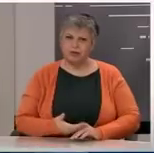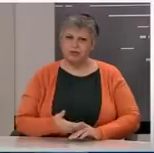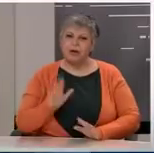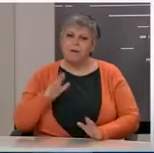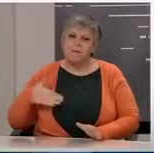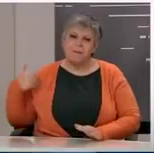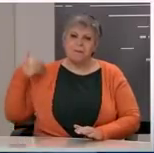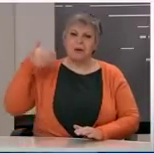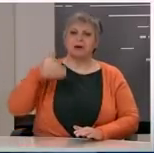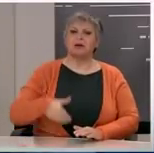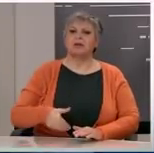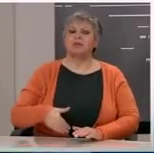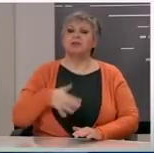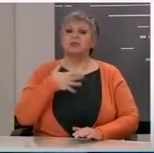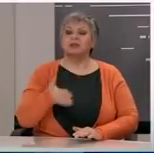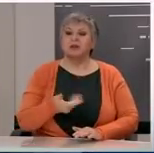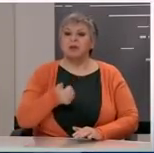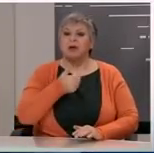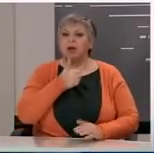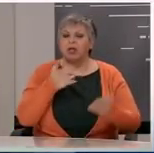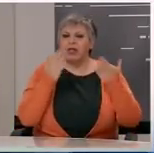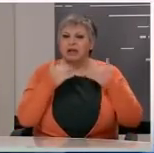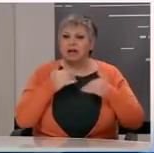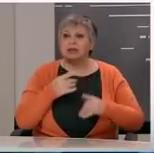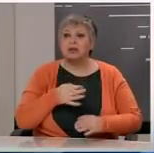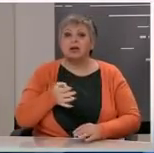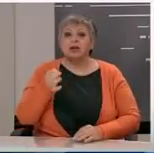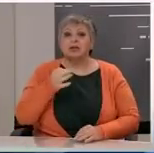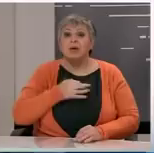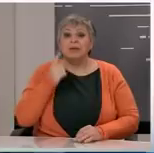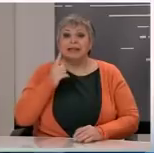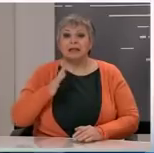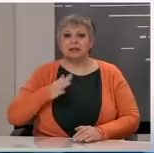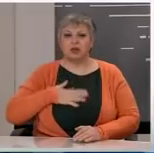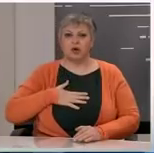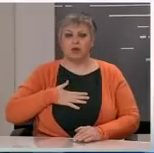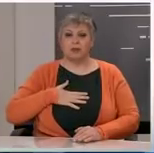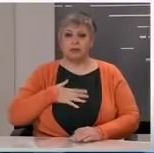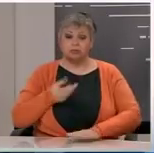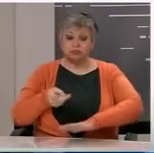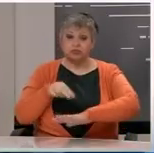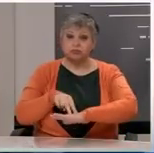το κουράγιο να πείτε συγγνώμη. Αν δεν πείτε συγγνώμη,